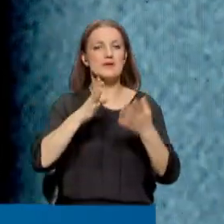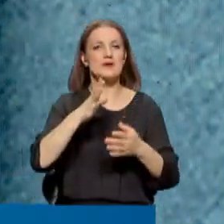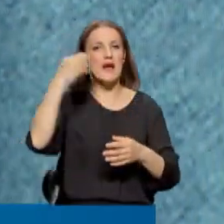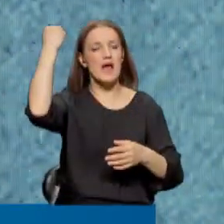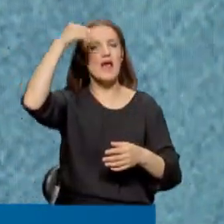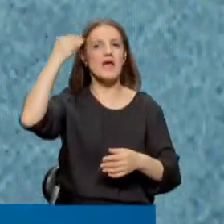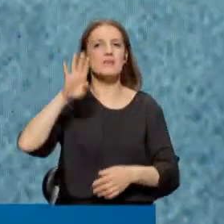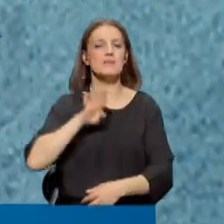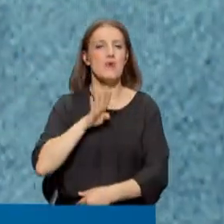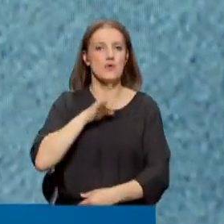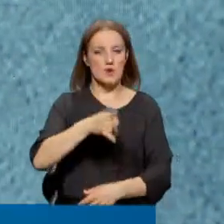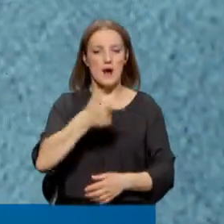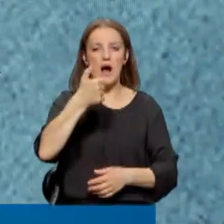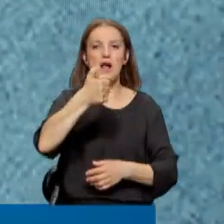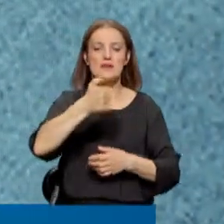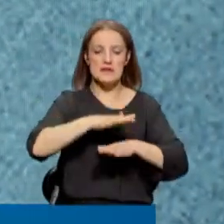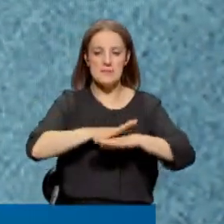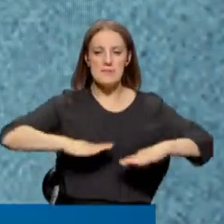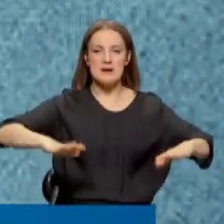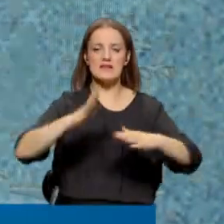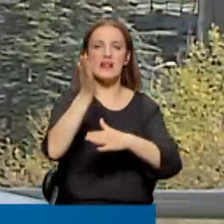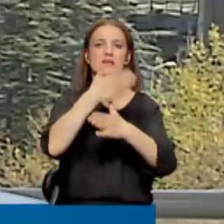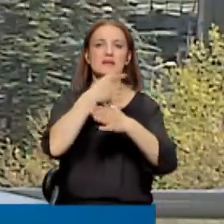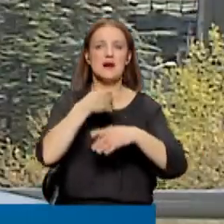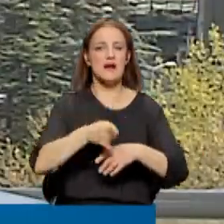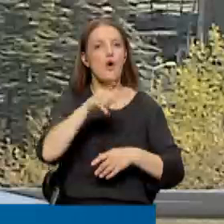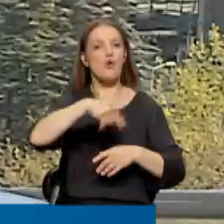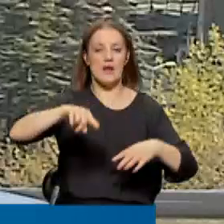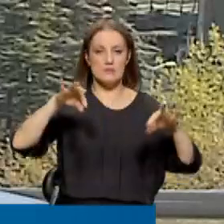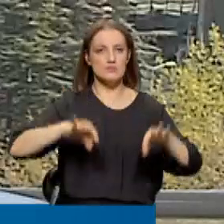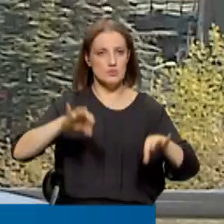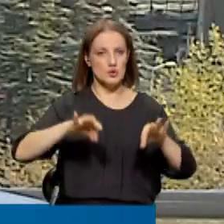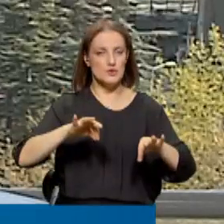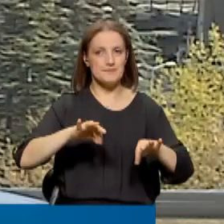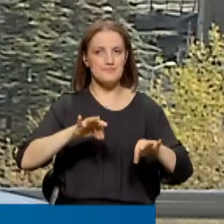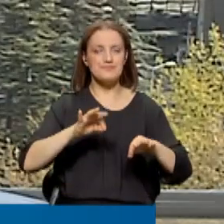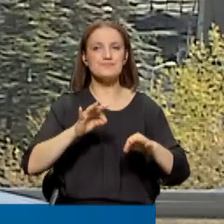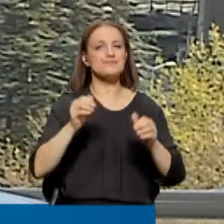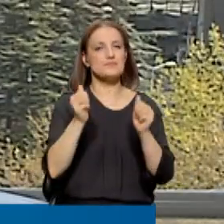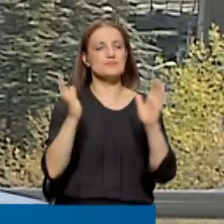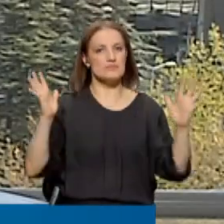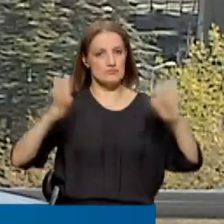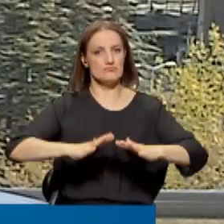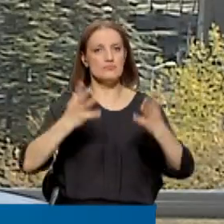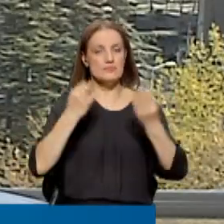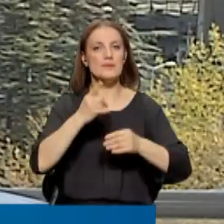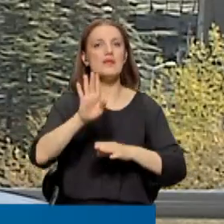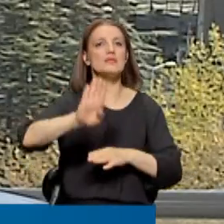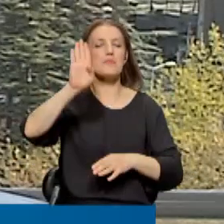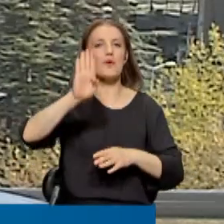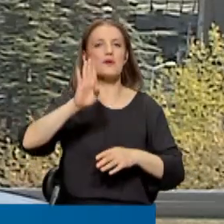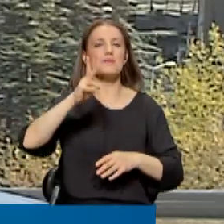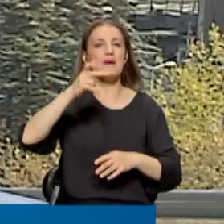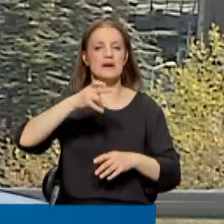İmamoğlu bu arada altılı masa liderler, hani onlar bugün yine yan yana gelecekler. Demokrat